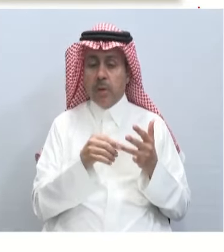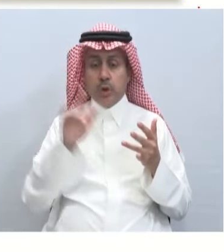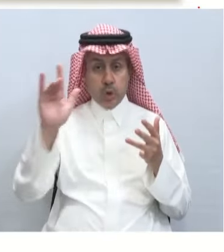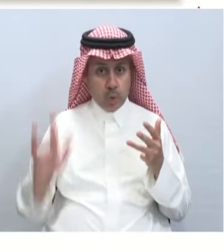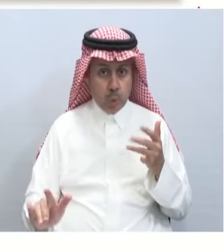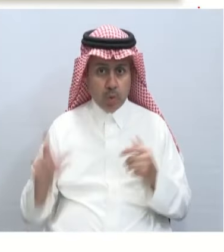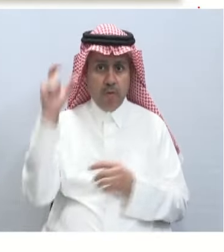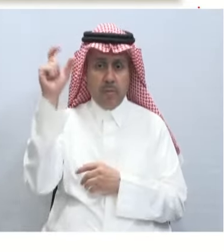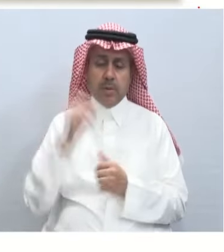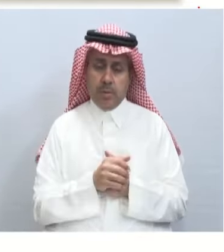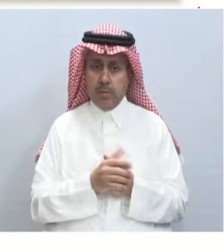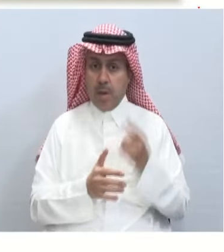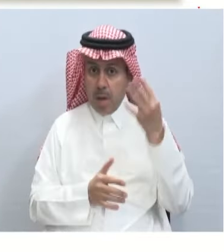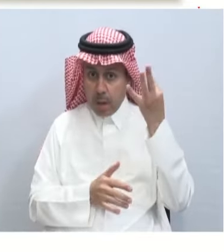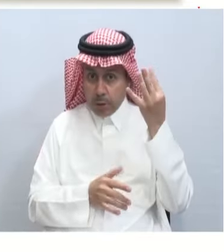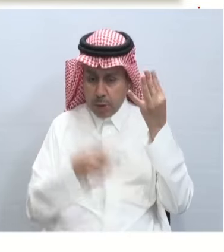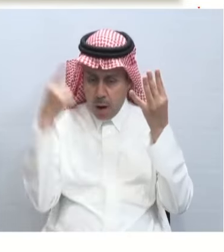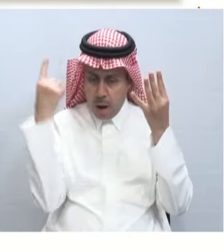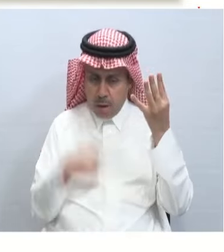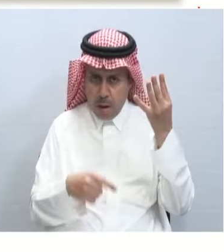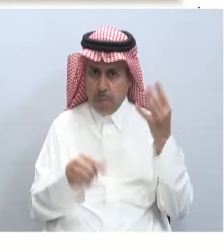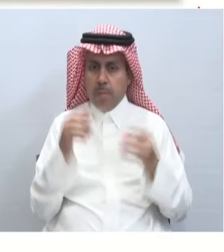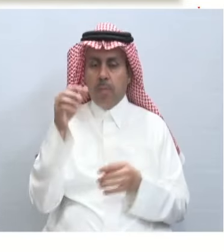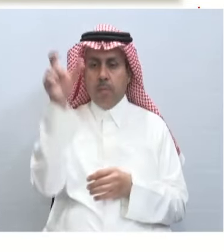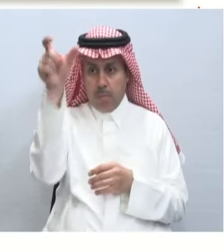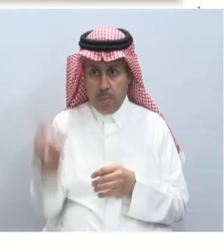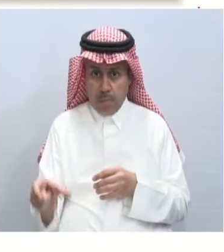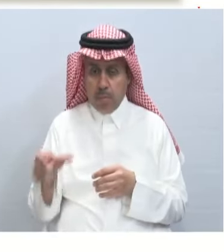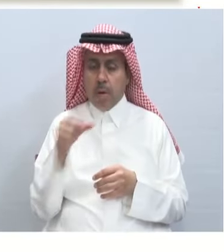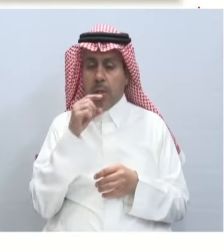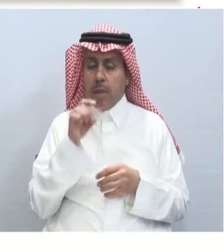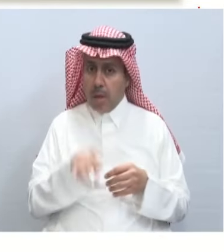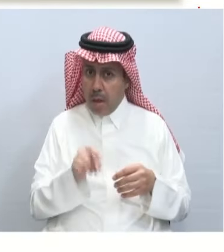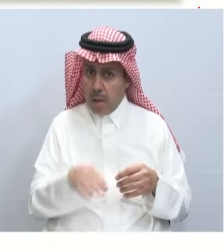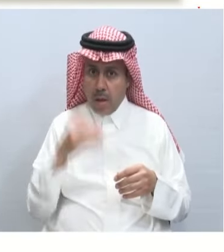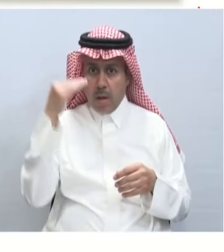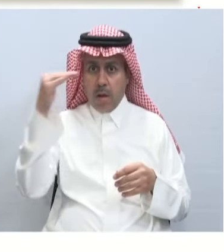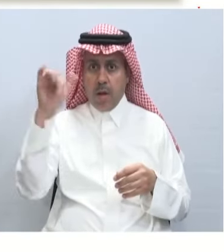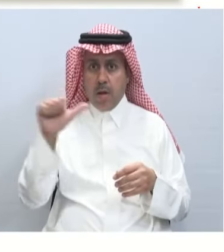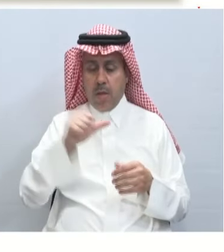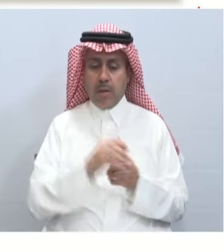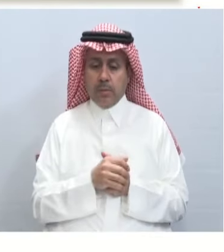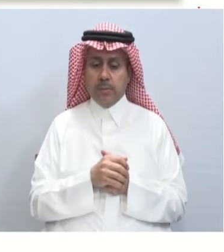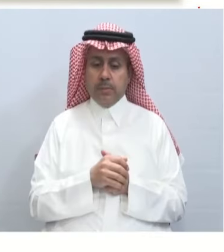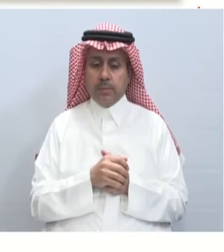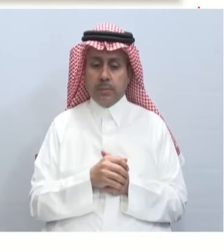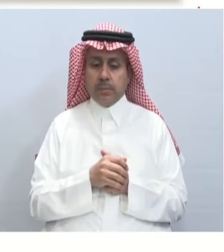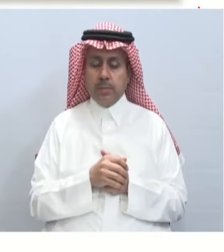المكث في المسجد المكث في المسجد طيب